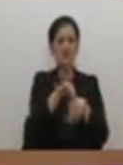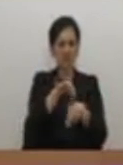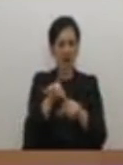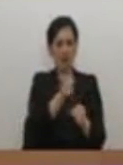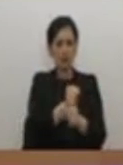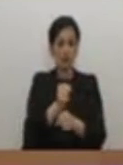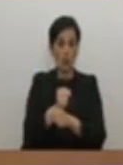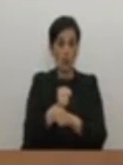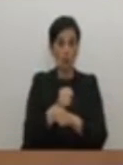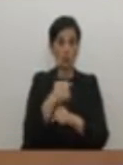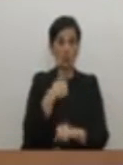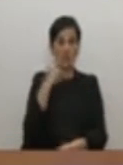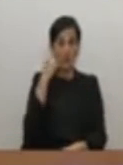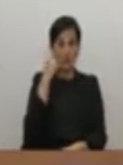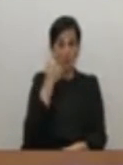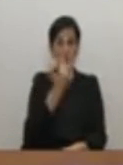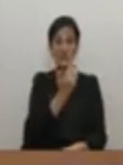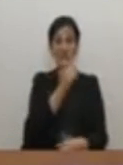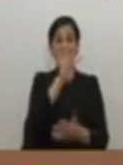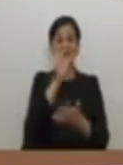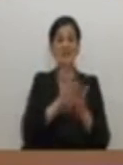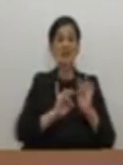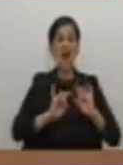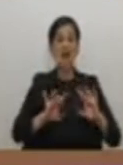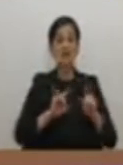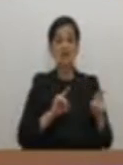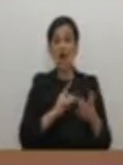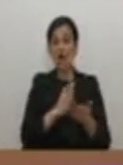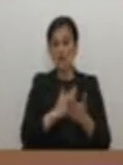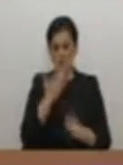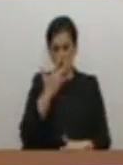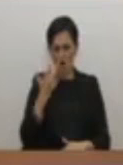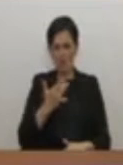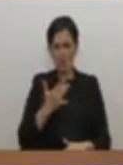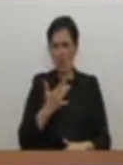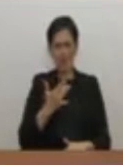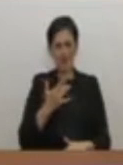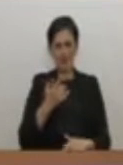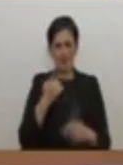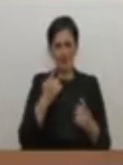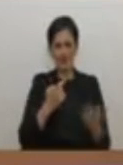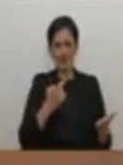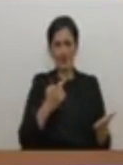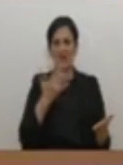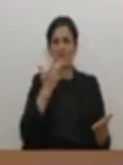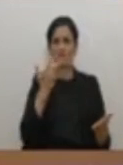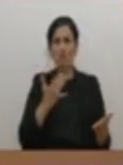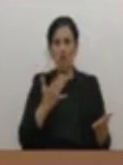განხორციელებისათვის. Მე ვფიქრობ, ეს თქვენი განცხადება არის პოლიტიკური სიბრიყვე, პოლიტიკური